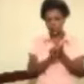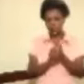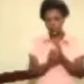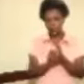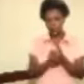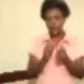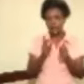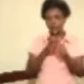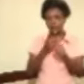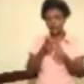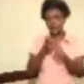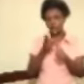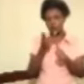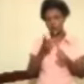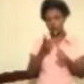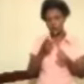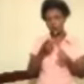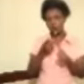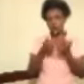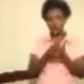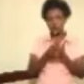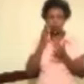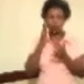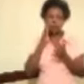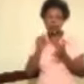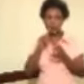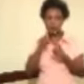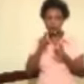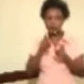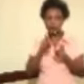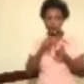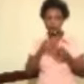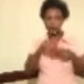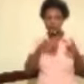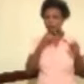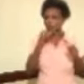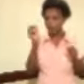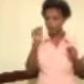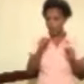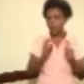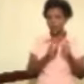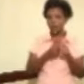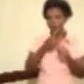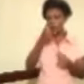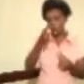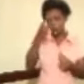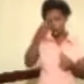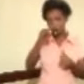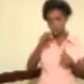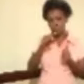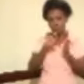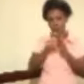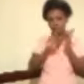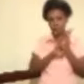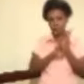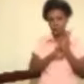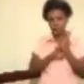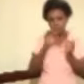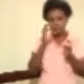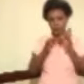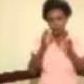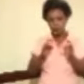coercitif. Troisièmement, le départ massif de la MINUSTA, pas aux priorités du gouvernement parlant. Quatrièmement, que si